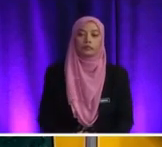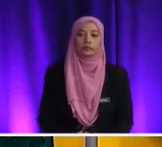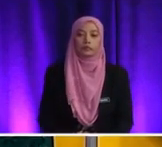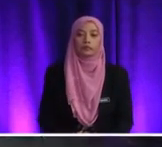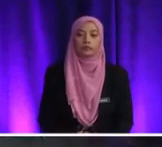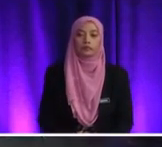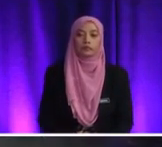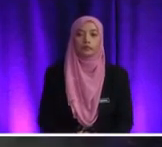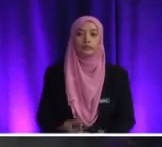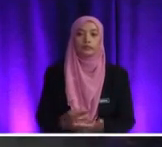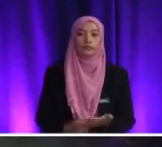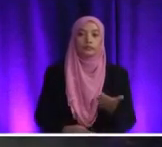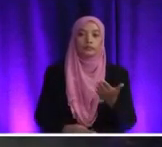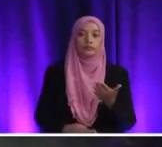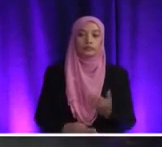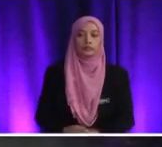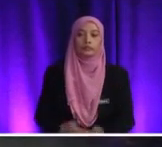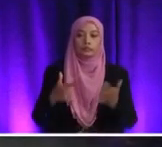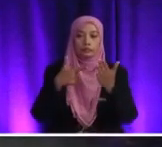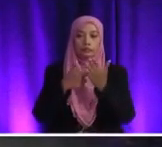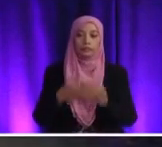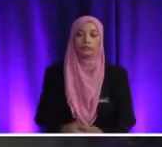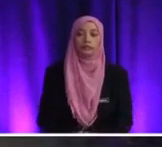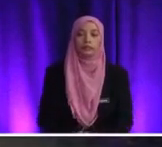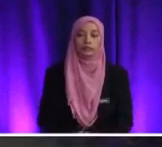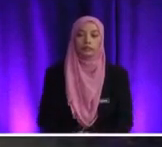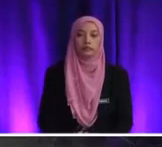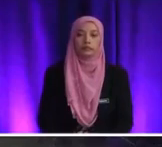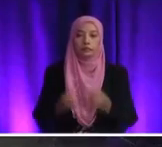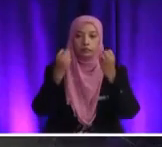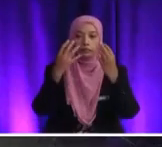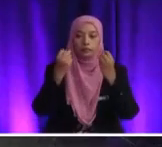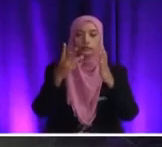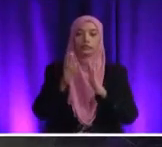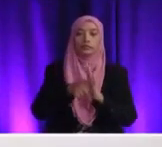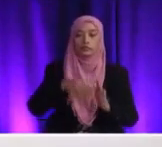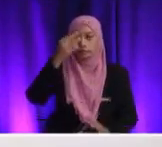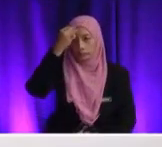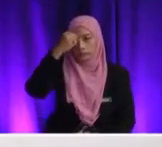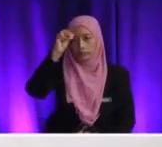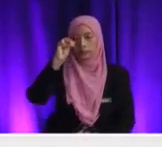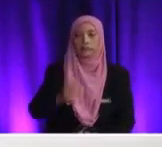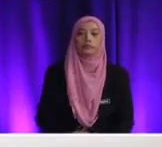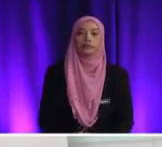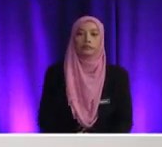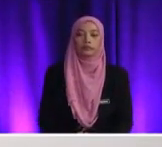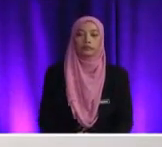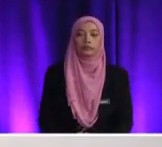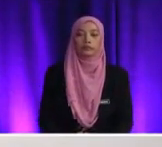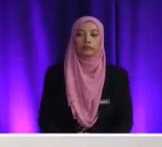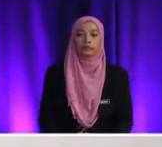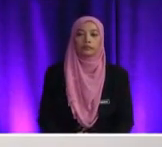De tak lagi pandangannya lain Aduh lagi banyak sebenarnya kemahirannya hanya Aidil